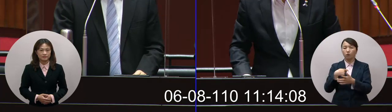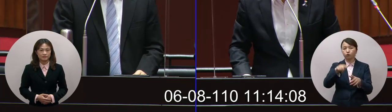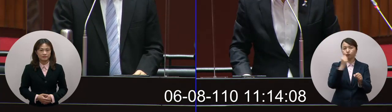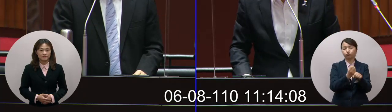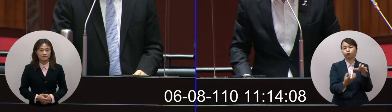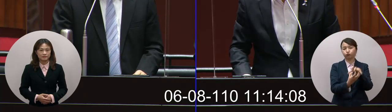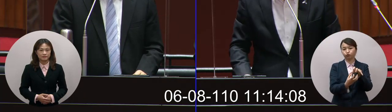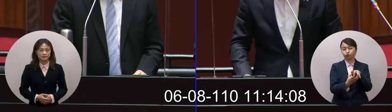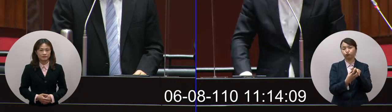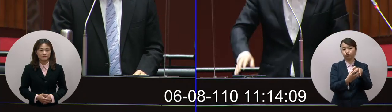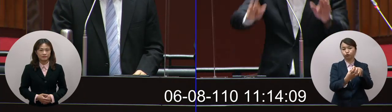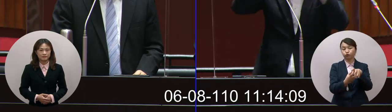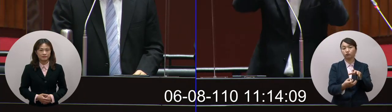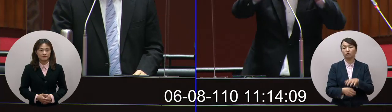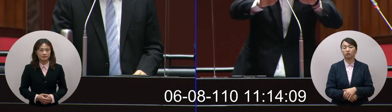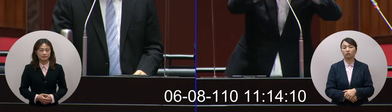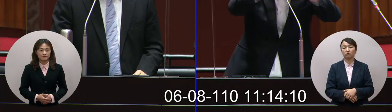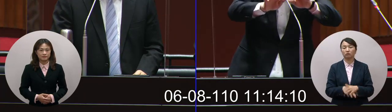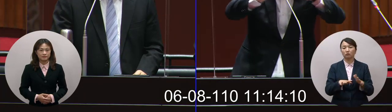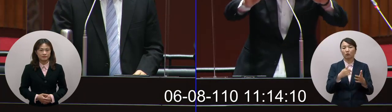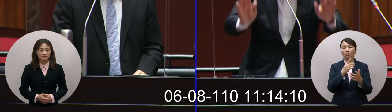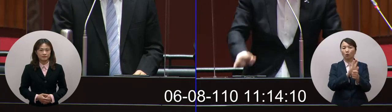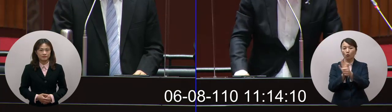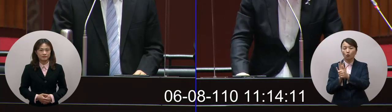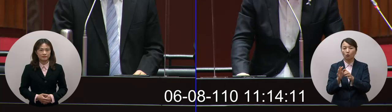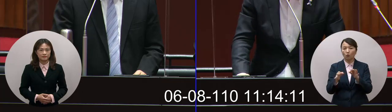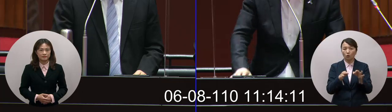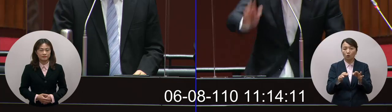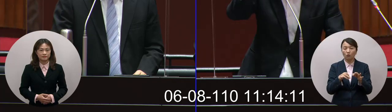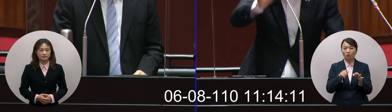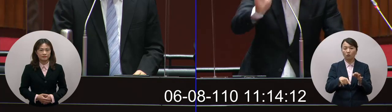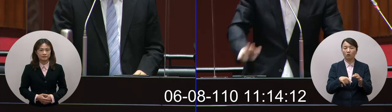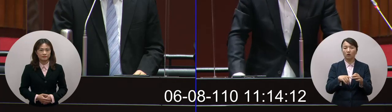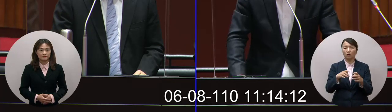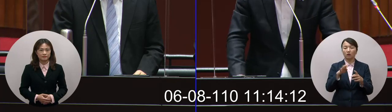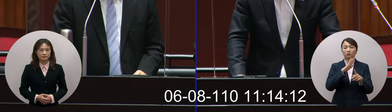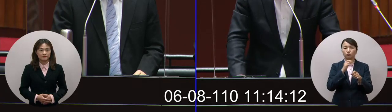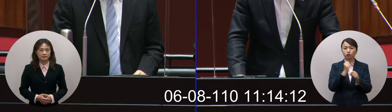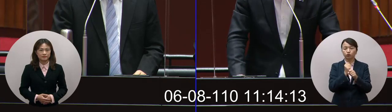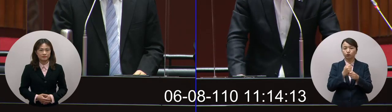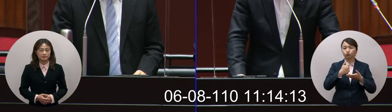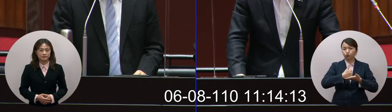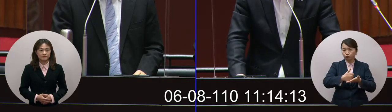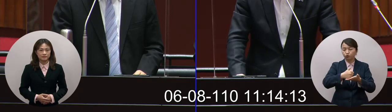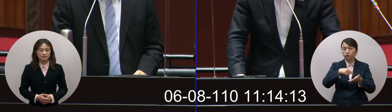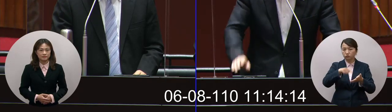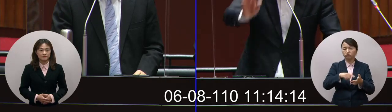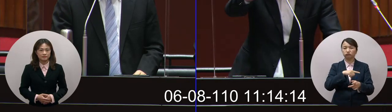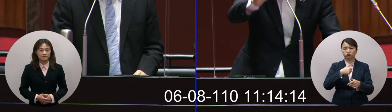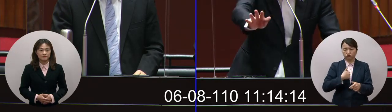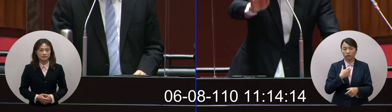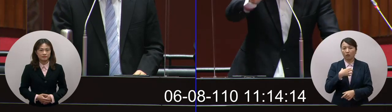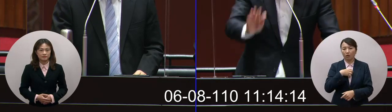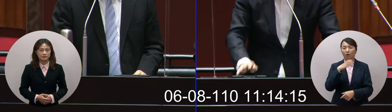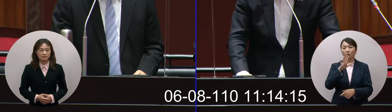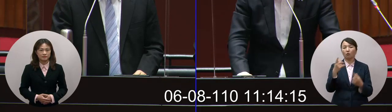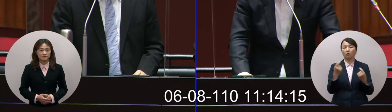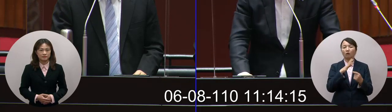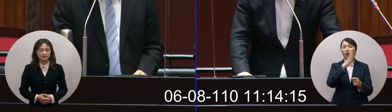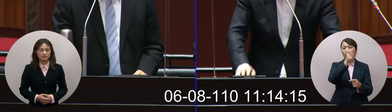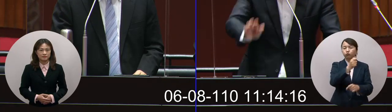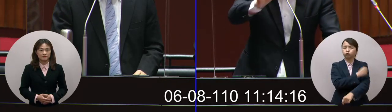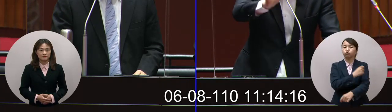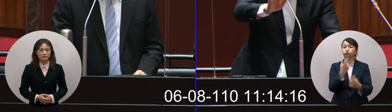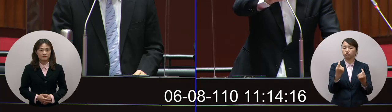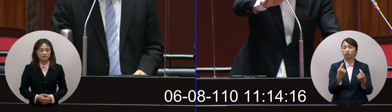便当啊，嘿啦。所有的服务业这些东西的这个受雇者哈，他们真的很辛苦，包括雇主也很